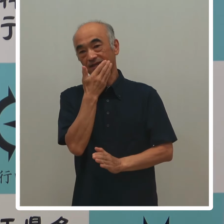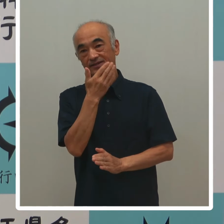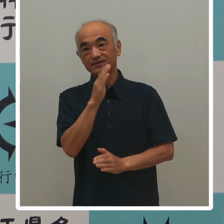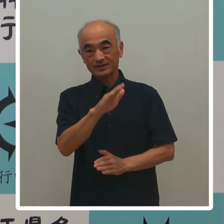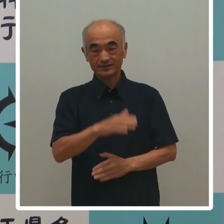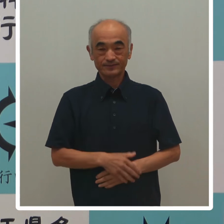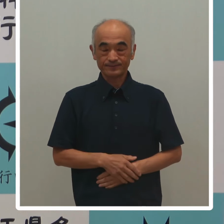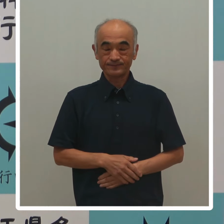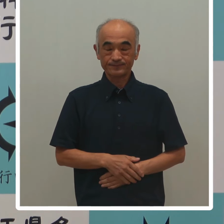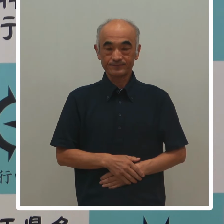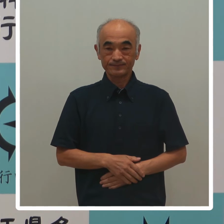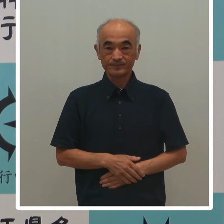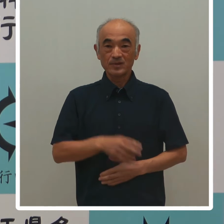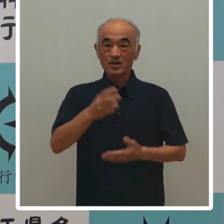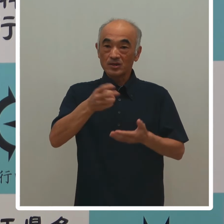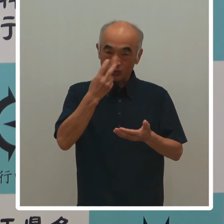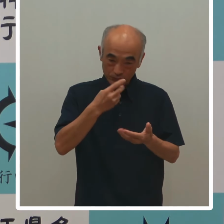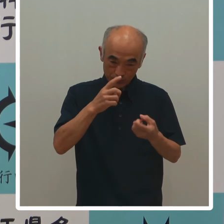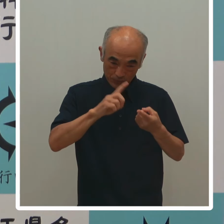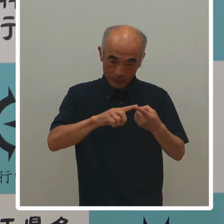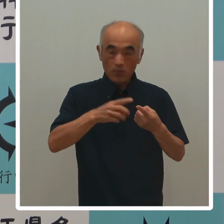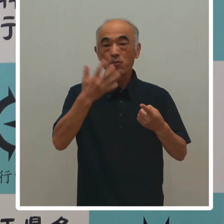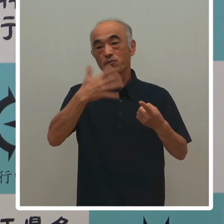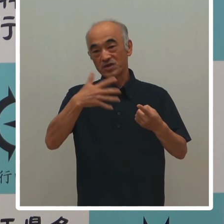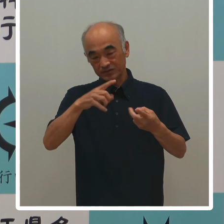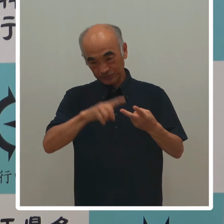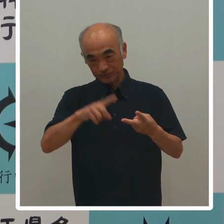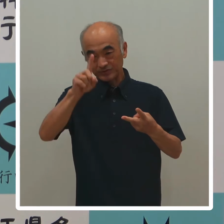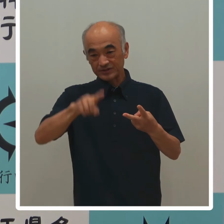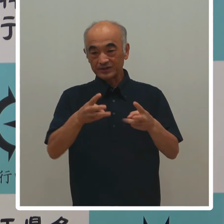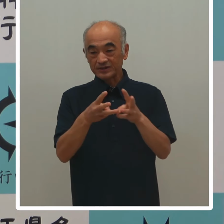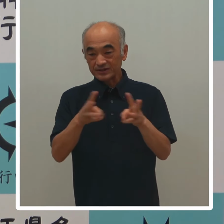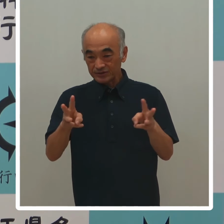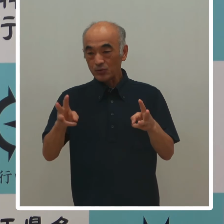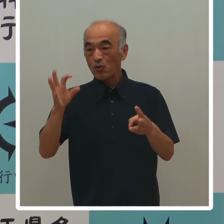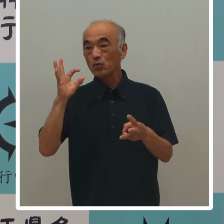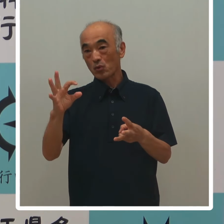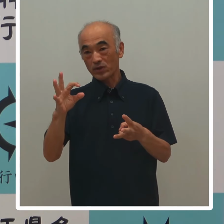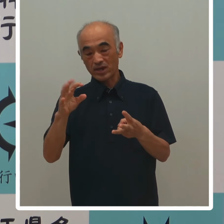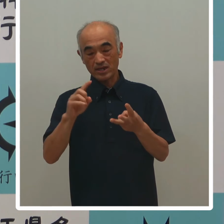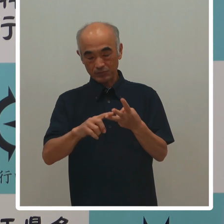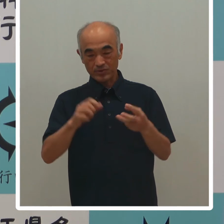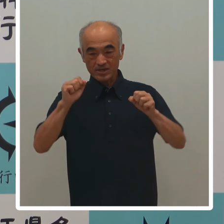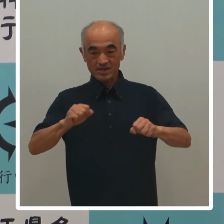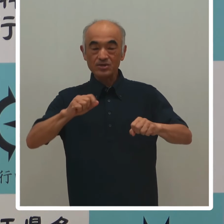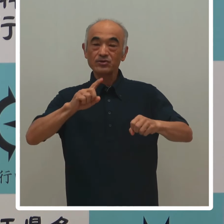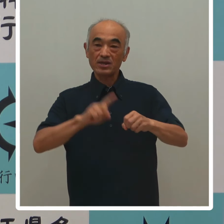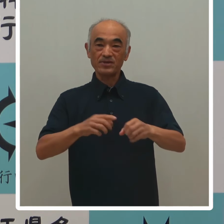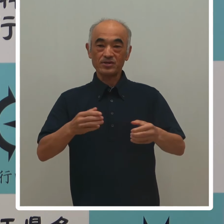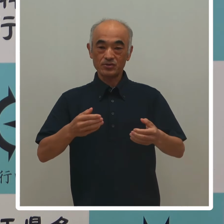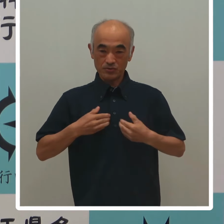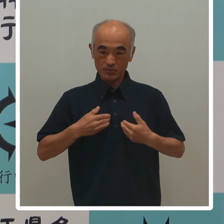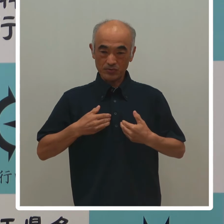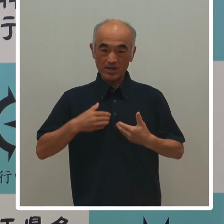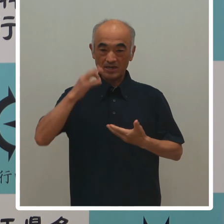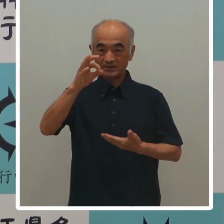。食料や水、非常用のトイレなど、生きるために必要なもののほ